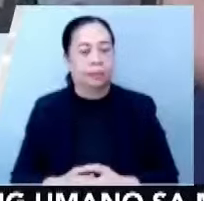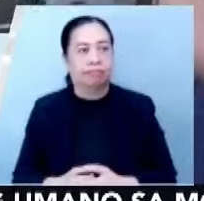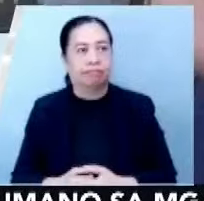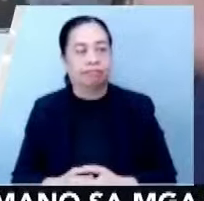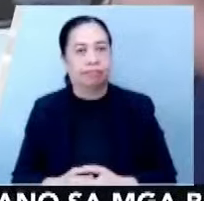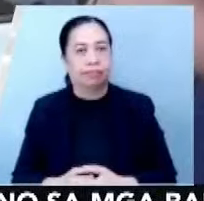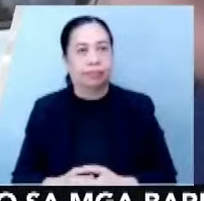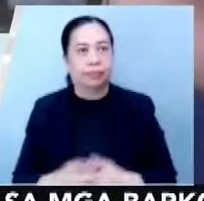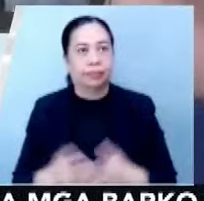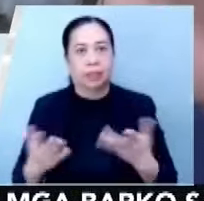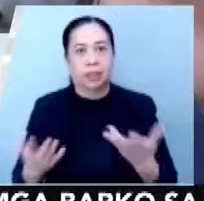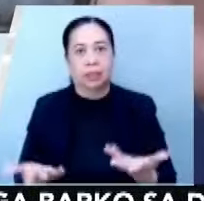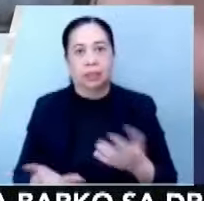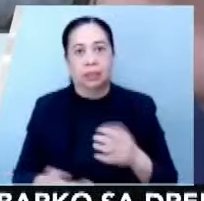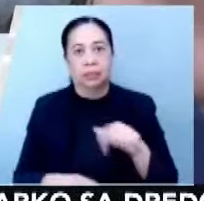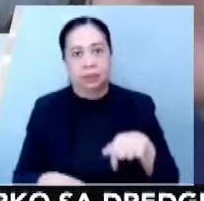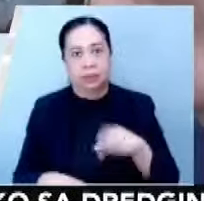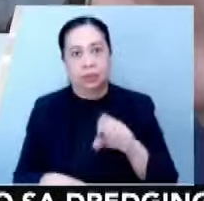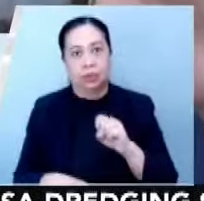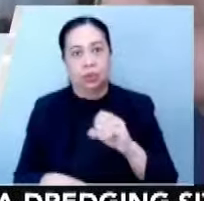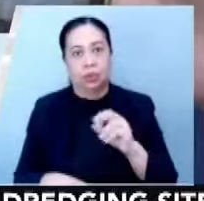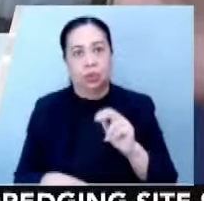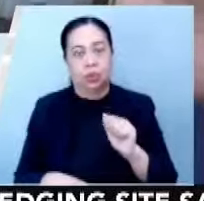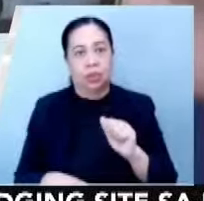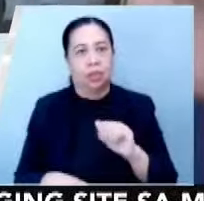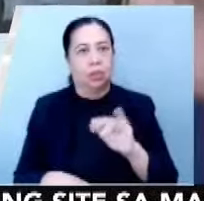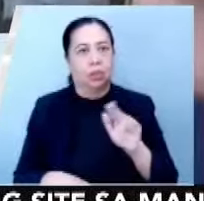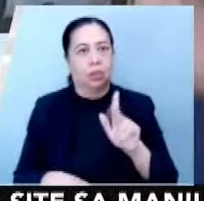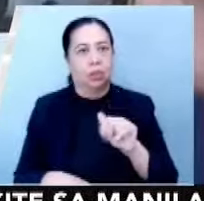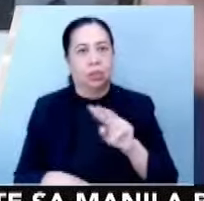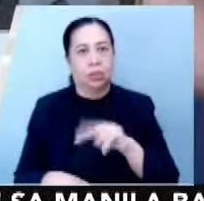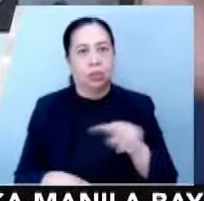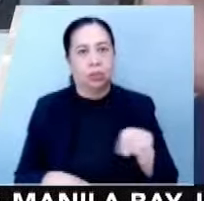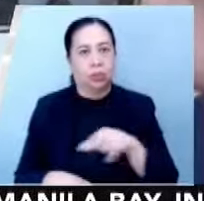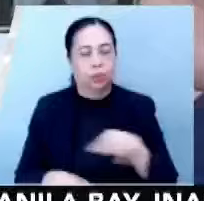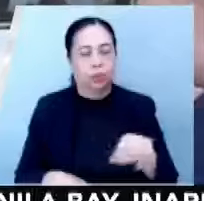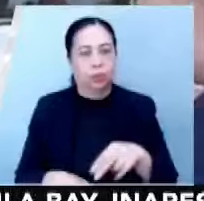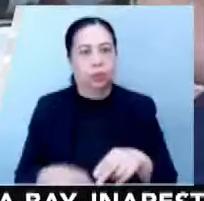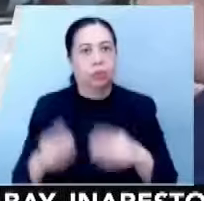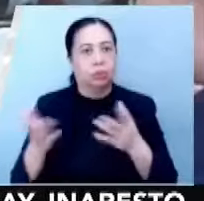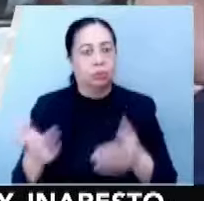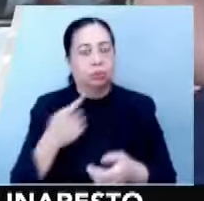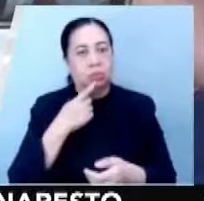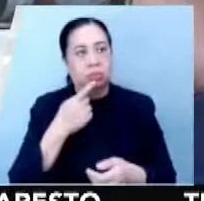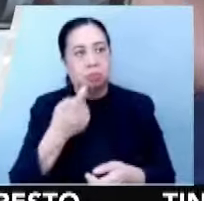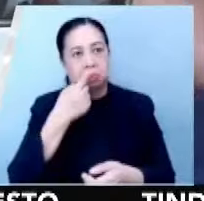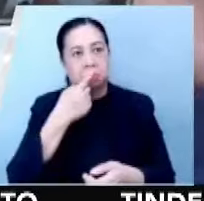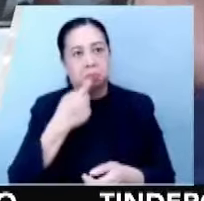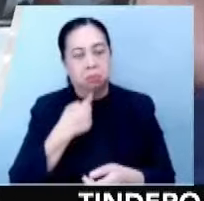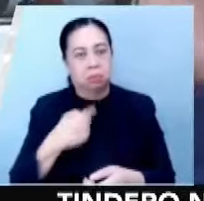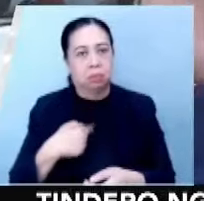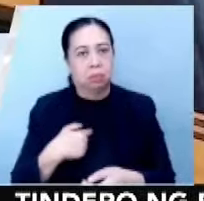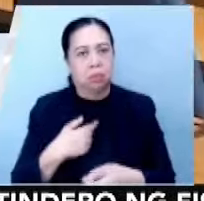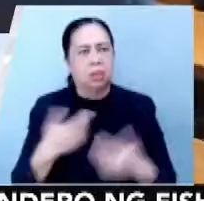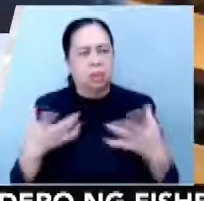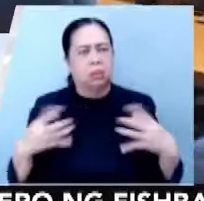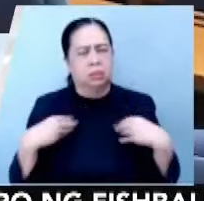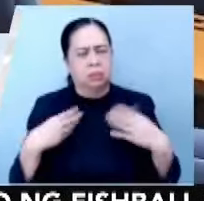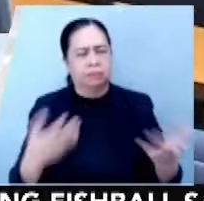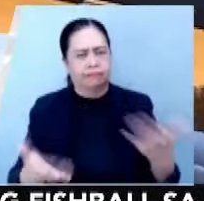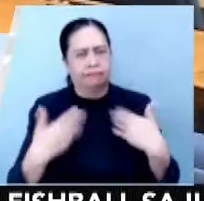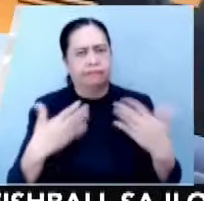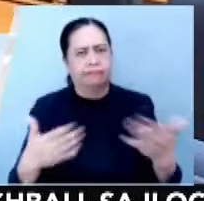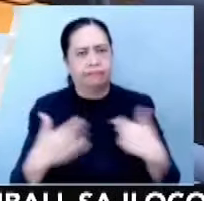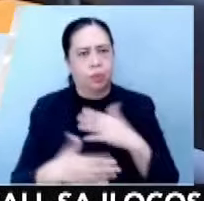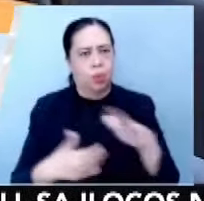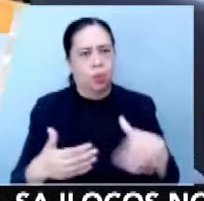this SONA, this July 22nd. And he said to me, accommodate all of them. Ang mga hindi